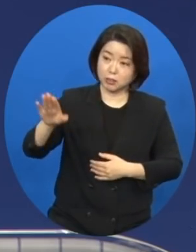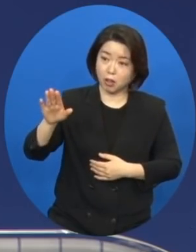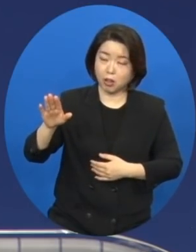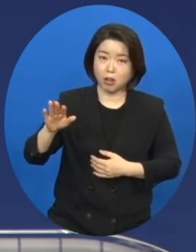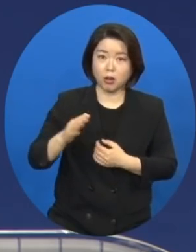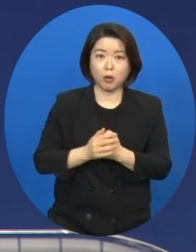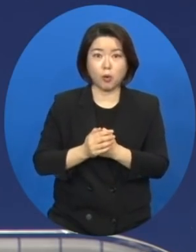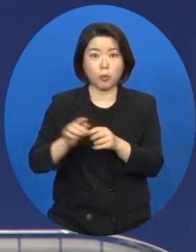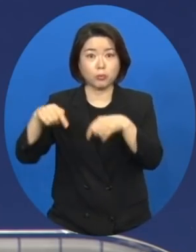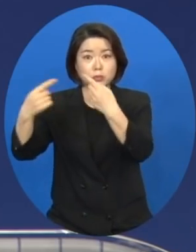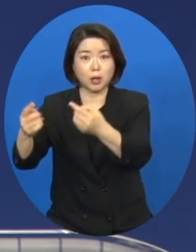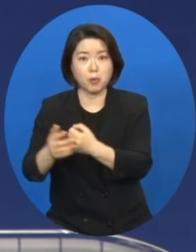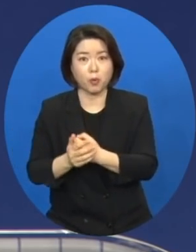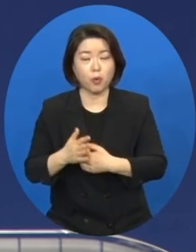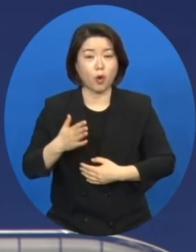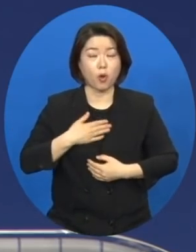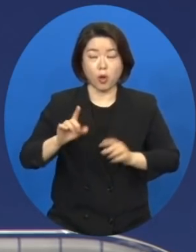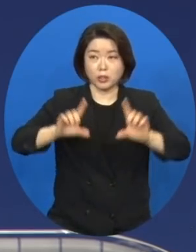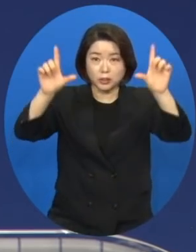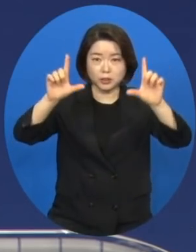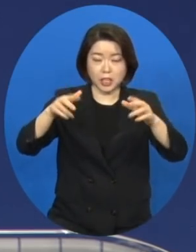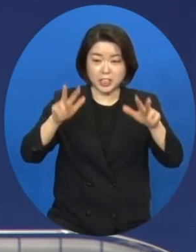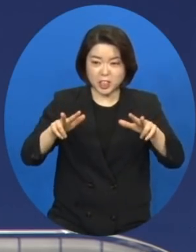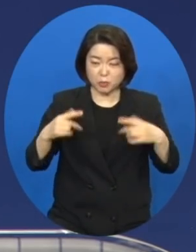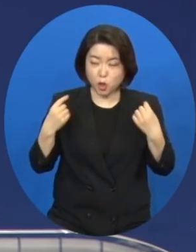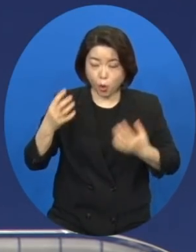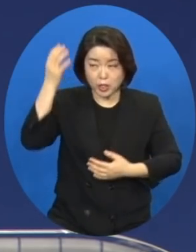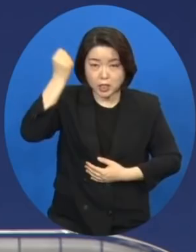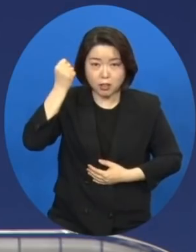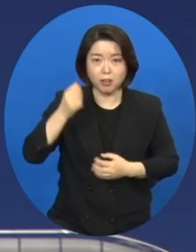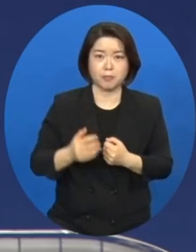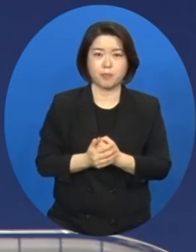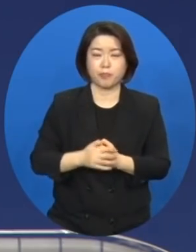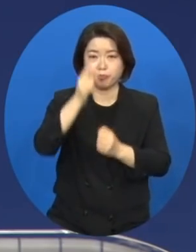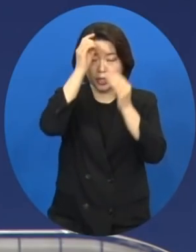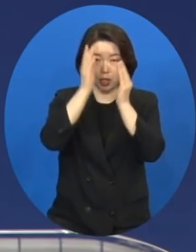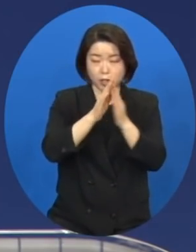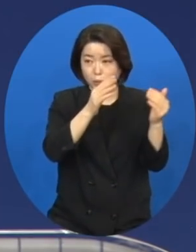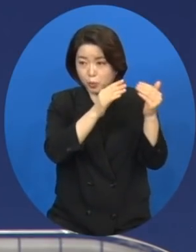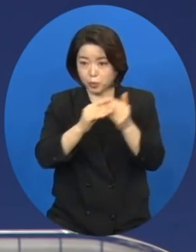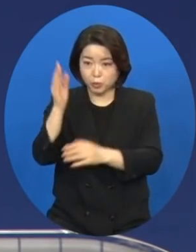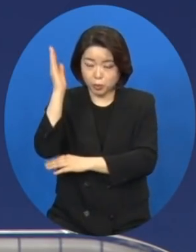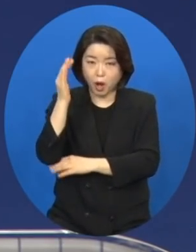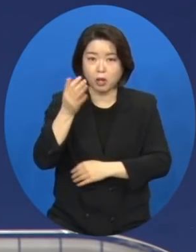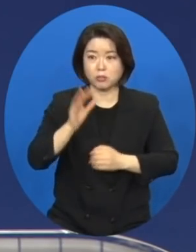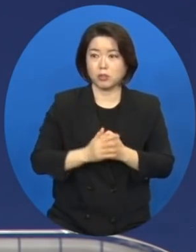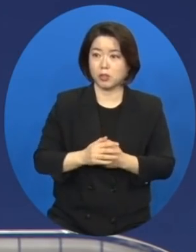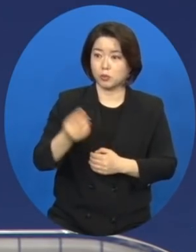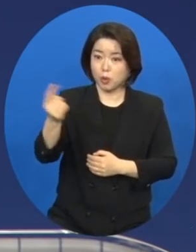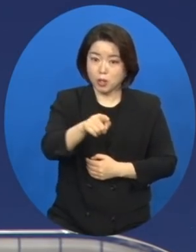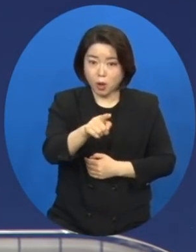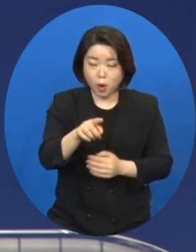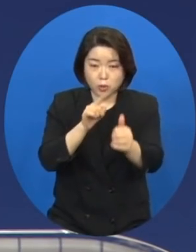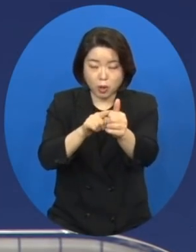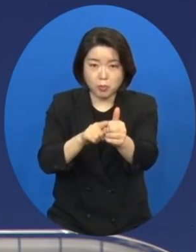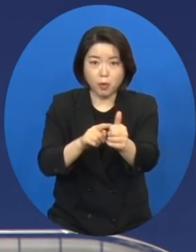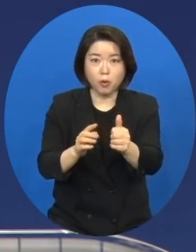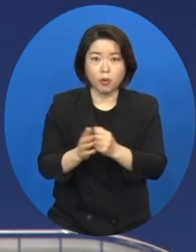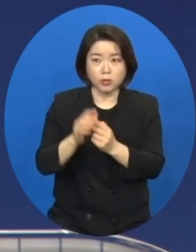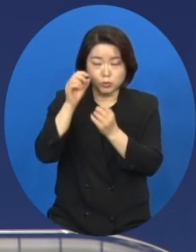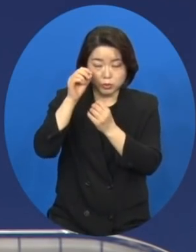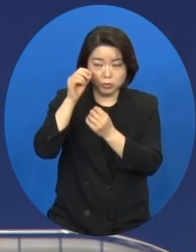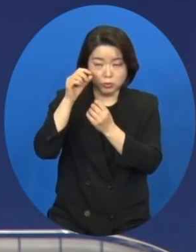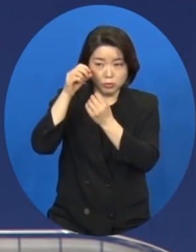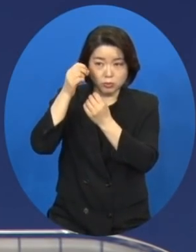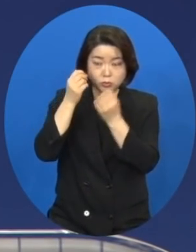거예요. 저는 그날을 아직도 기억을 합니다. 제가 이렇게 기도 인도를 하고 있었는데 누가 오셨는데 그분이에요. 제가 저도 모르게